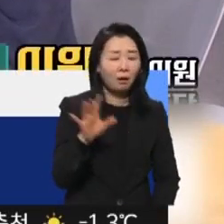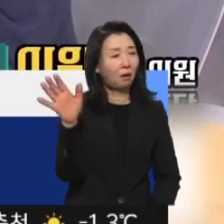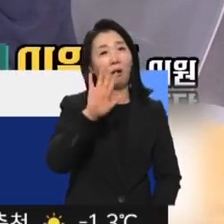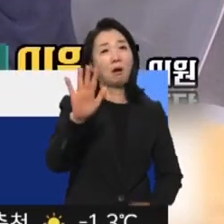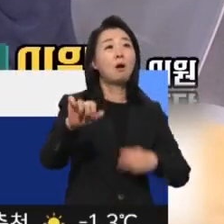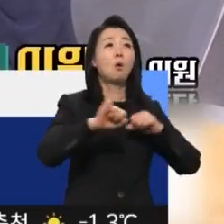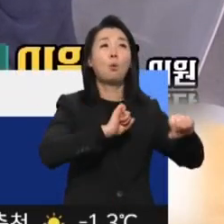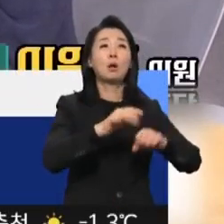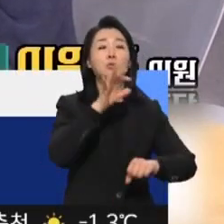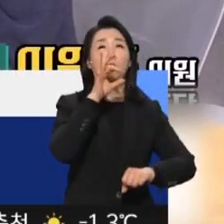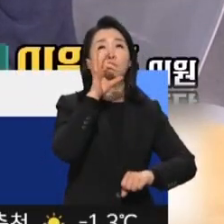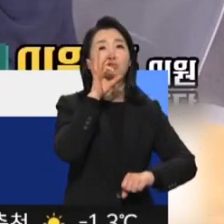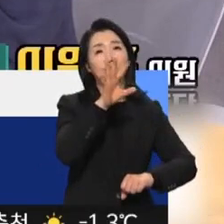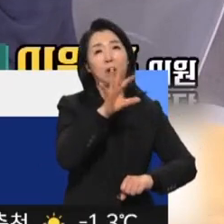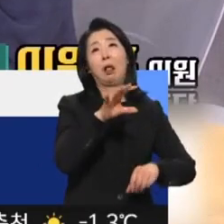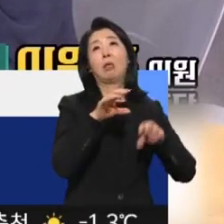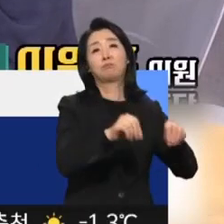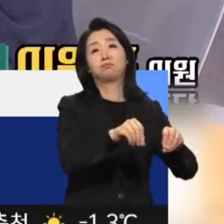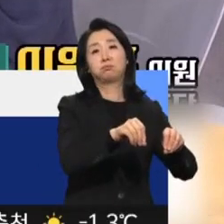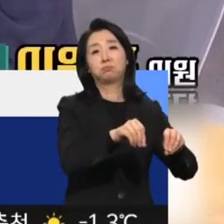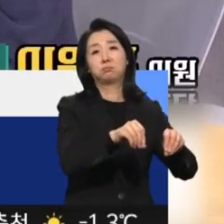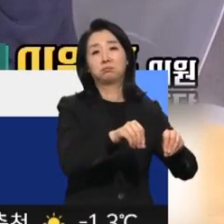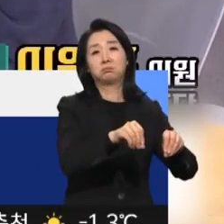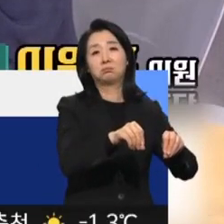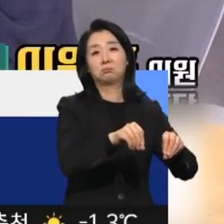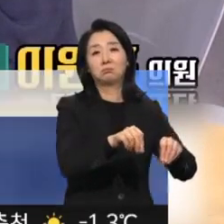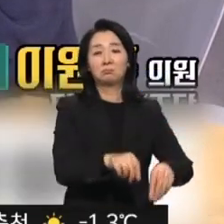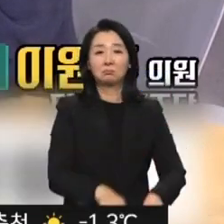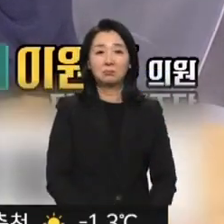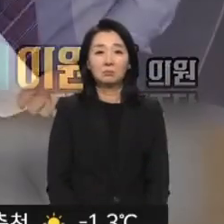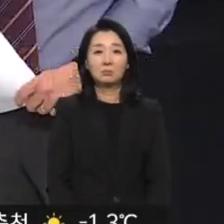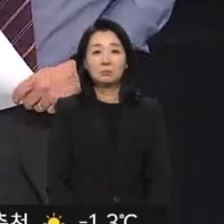못합니다. 아, 당활동 자체를 못합니다. 예, 당활동 자체를 못합니다. 아.